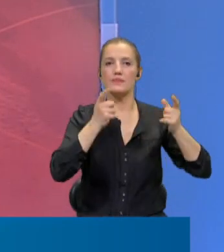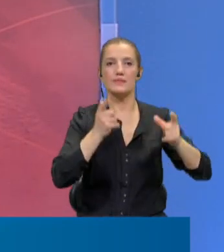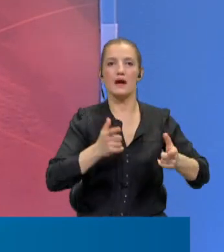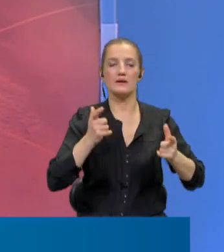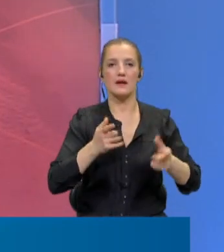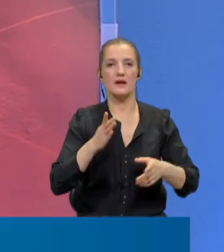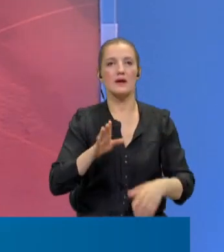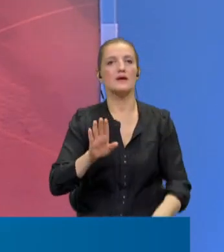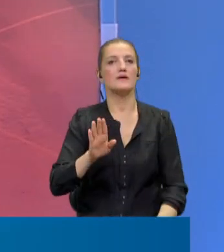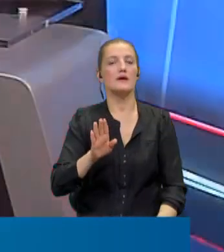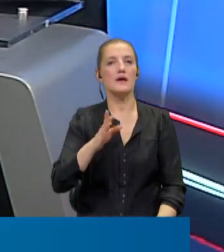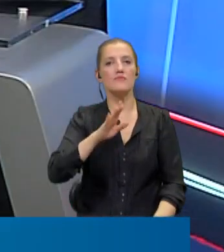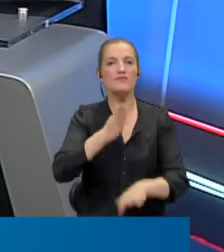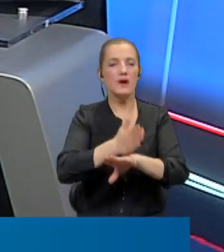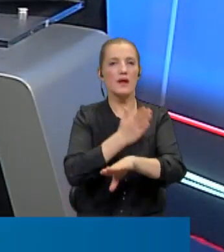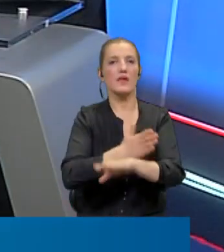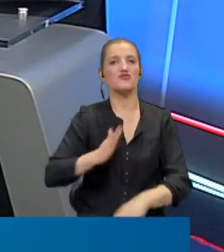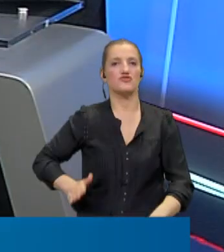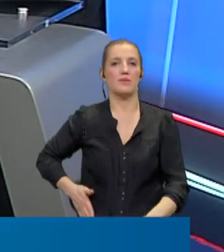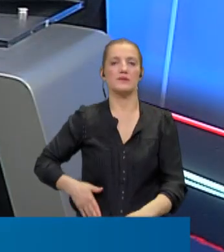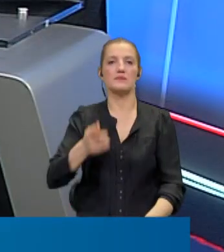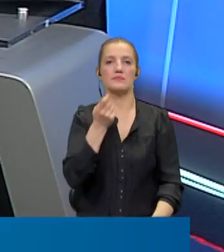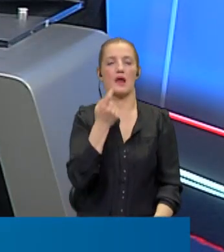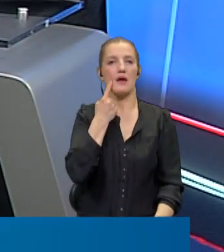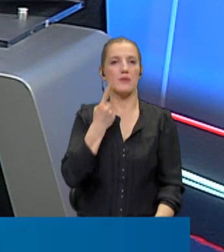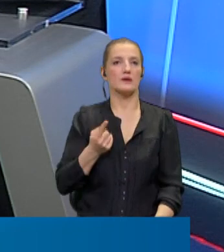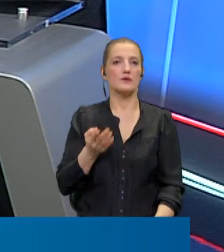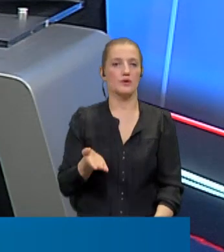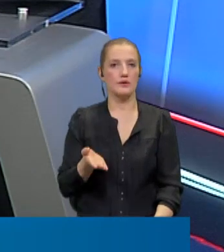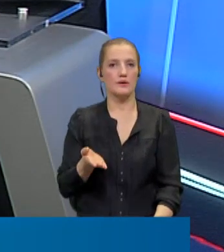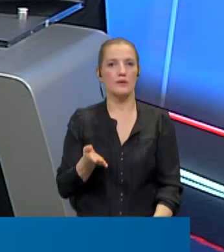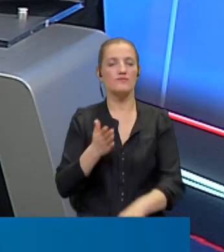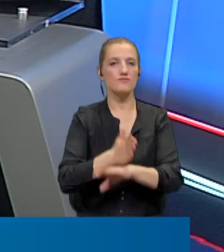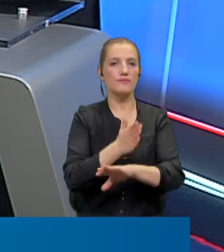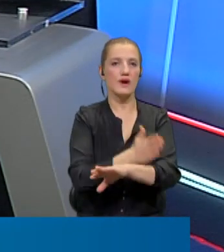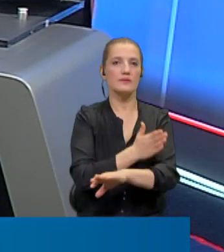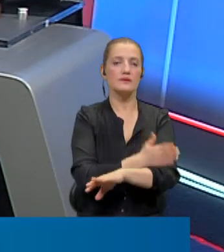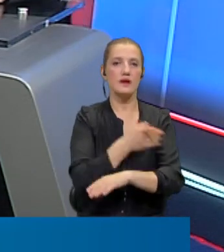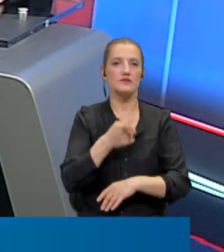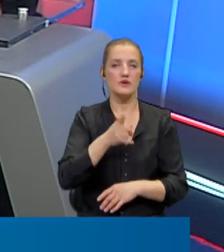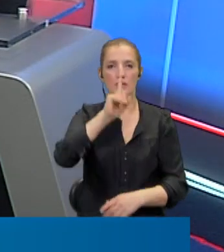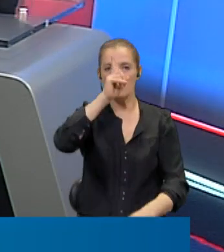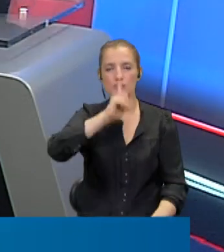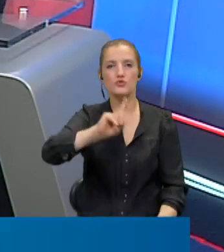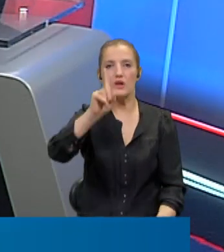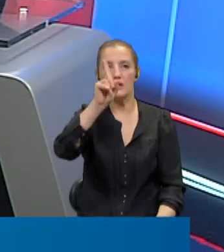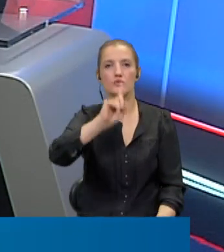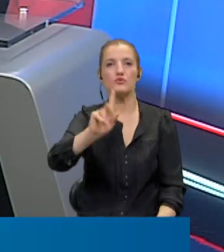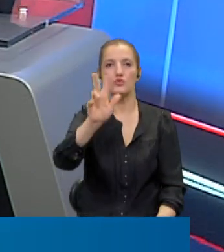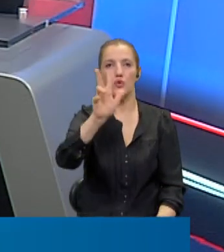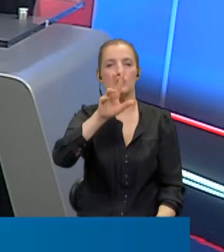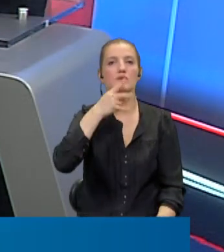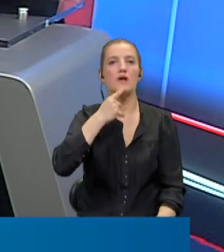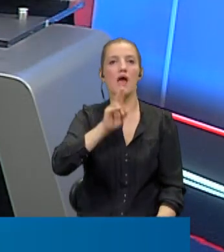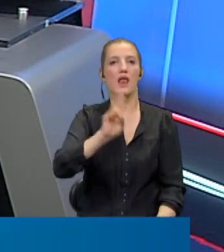vatandaş evine bakıyorum Gerçekten cebine bakıyor Yani bu yüzden 130'luk